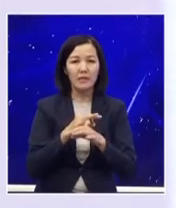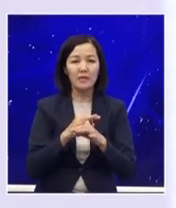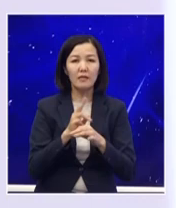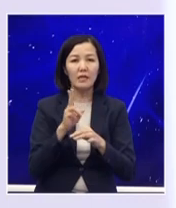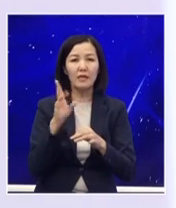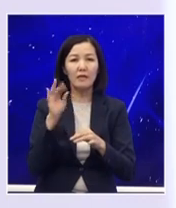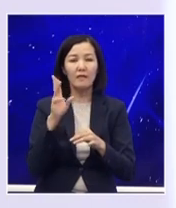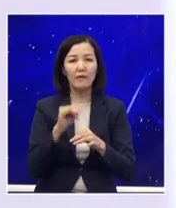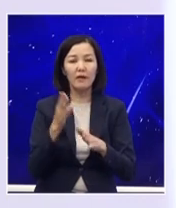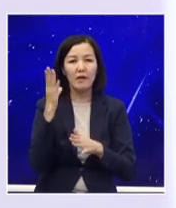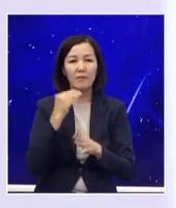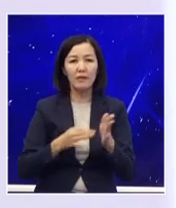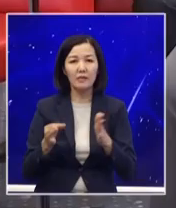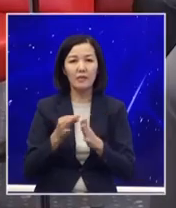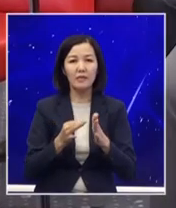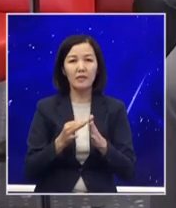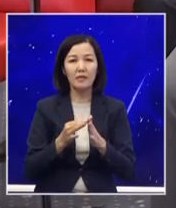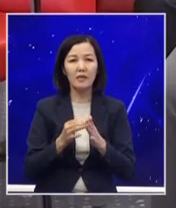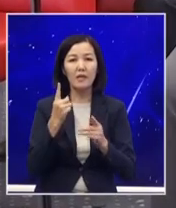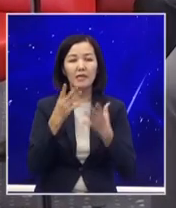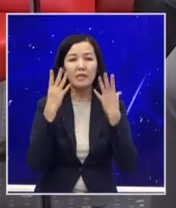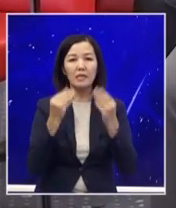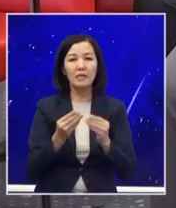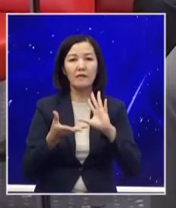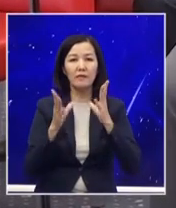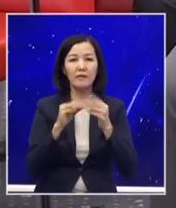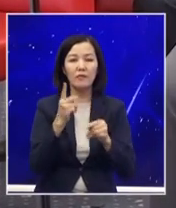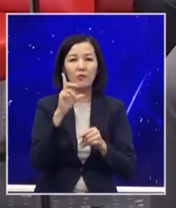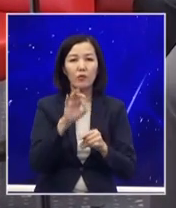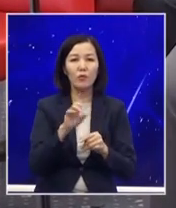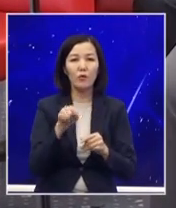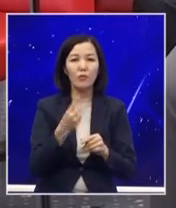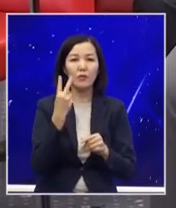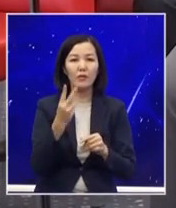Темп прироста коронавирусной инфекции по Алматинской области за сутки составил